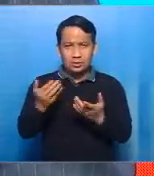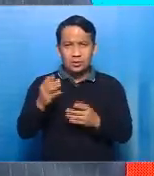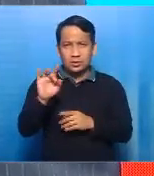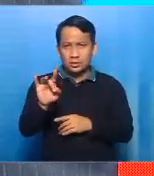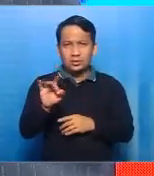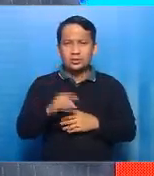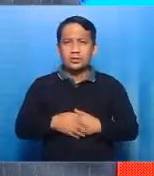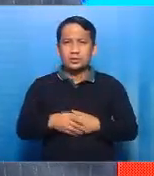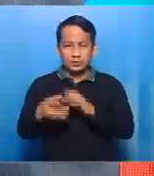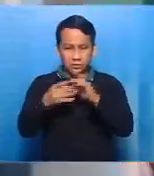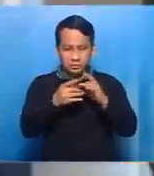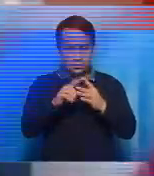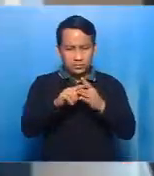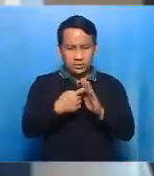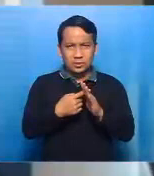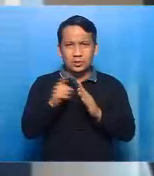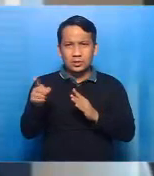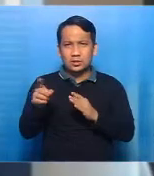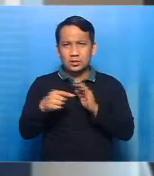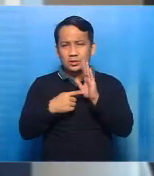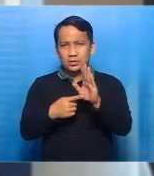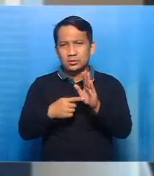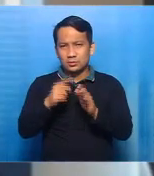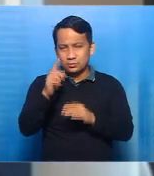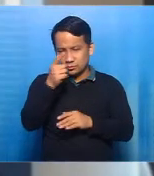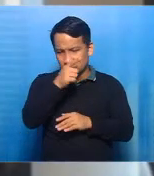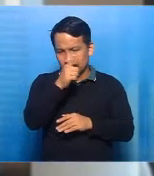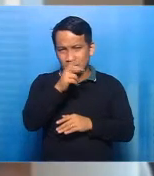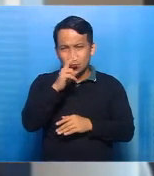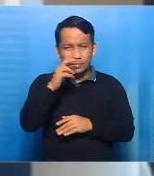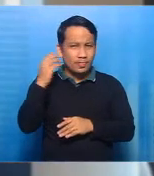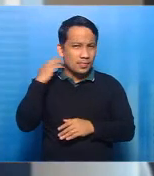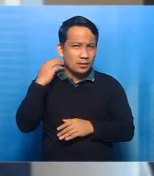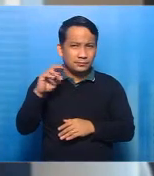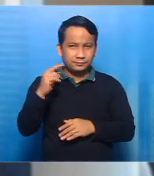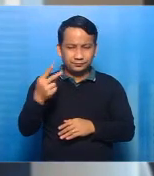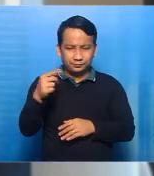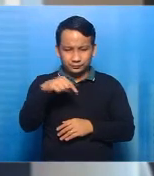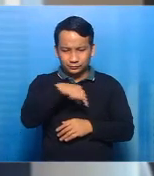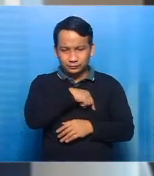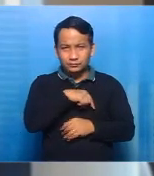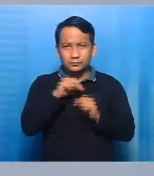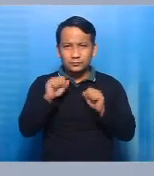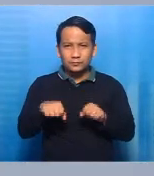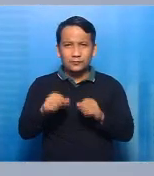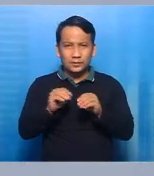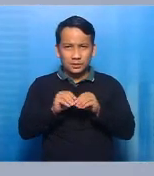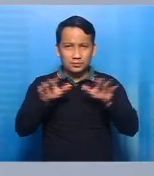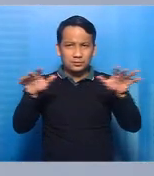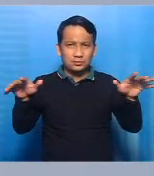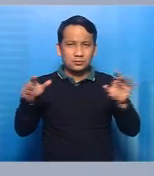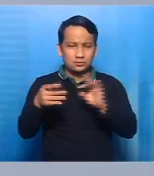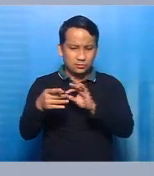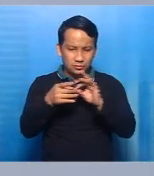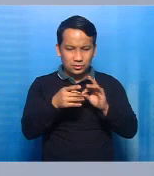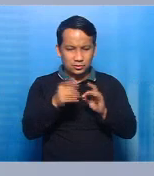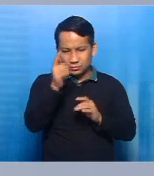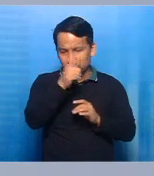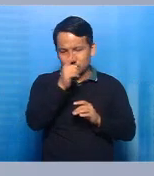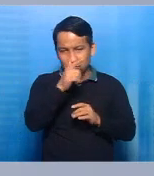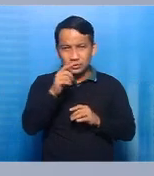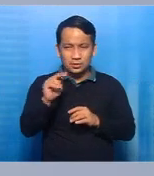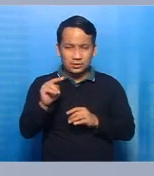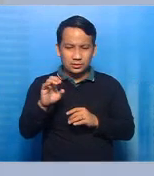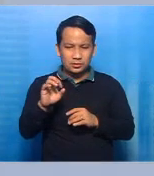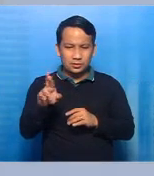8. Sisimula ng commercial launch sa Visayas at Mindanao. Sa second quarter naman ng taon, planong palawakin ang koneksyon sa Luzon at